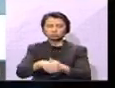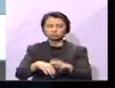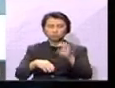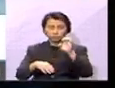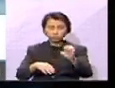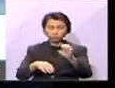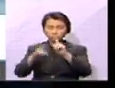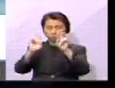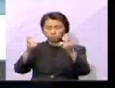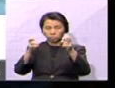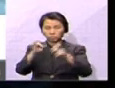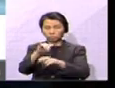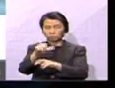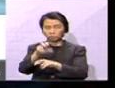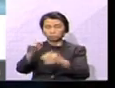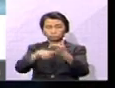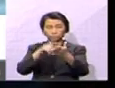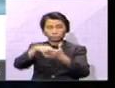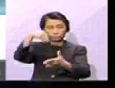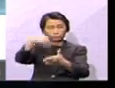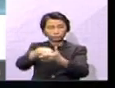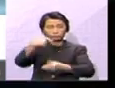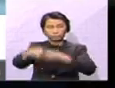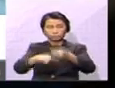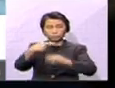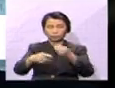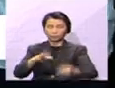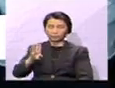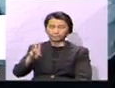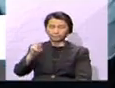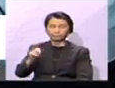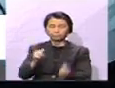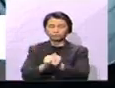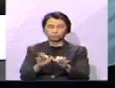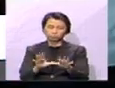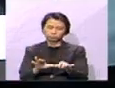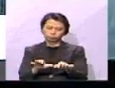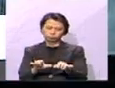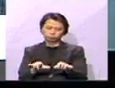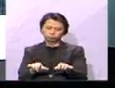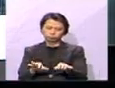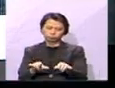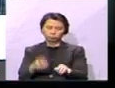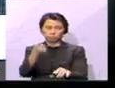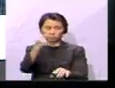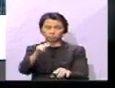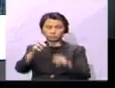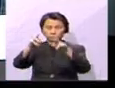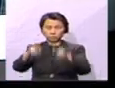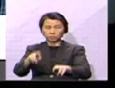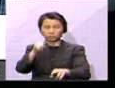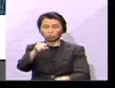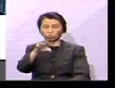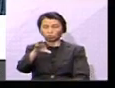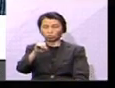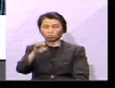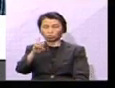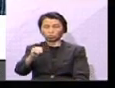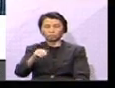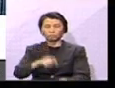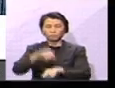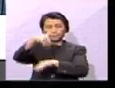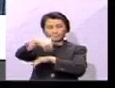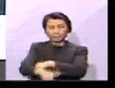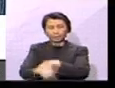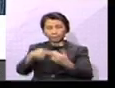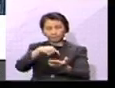isu dan berita pilihan Raya mengenai barisan nasional dengan melayari theakyat.com bermula pada malam